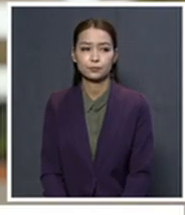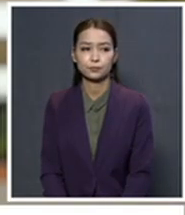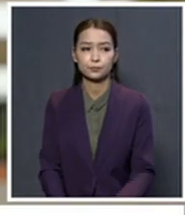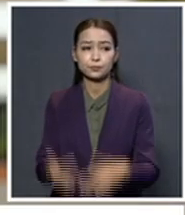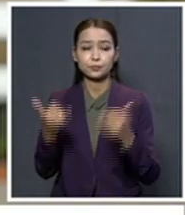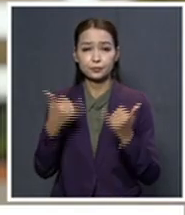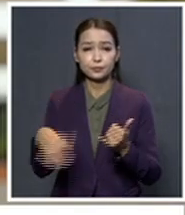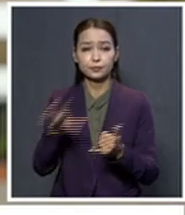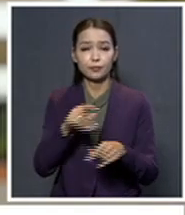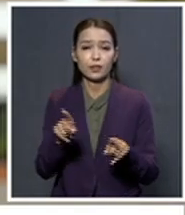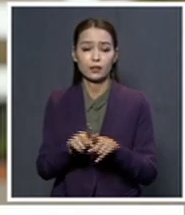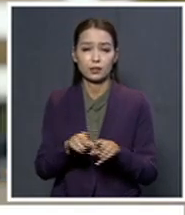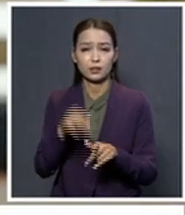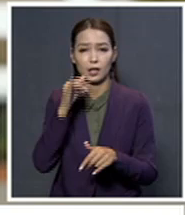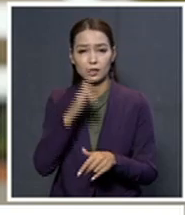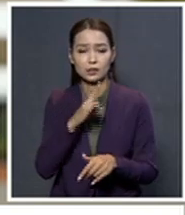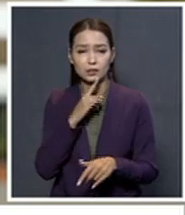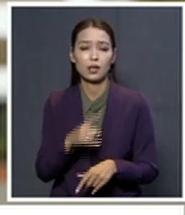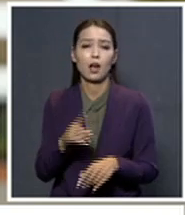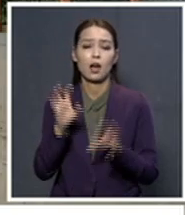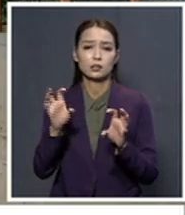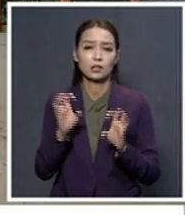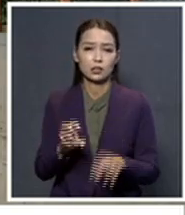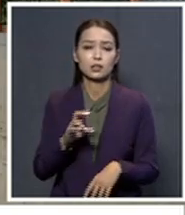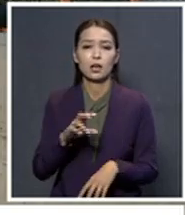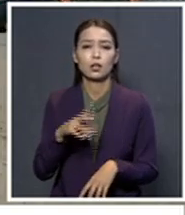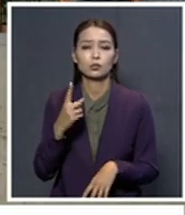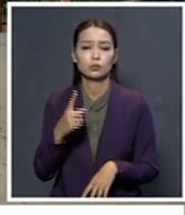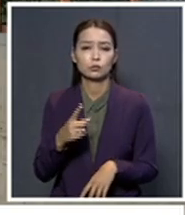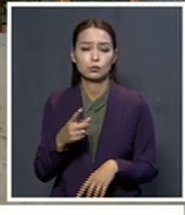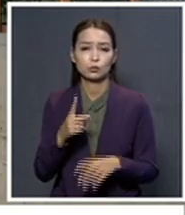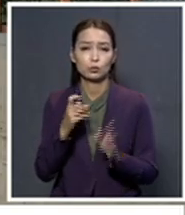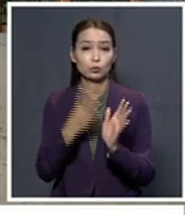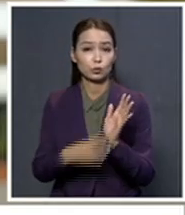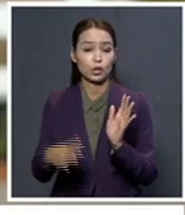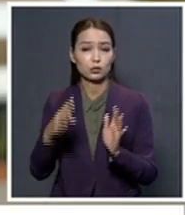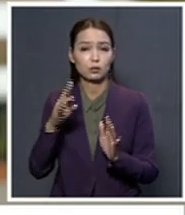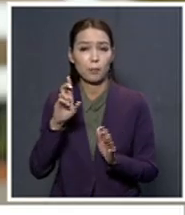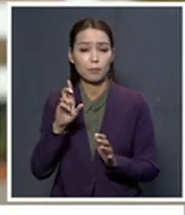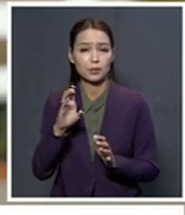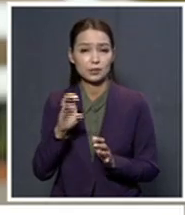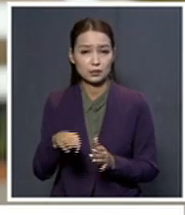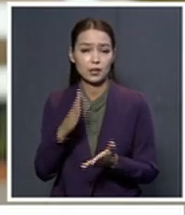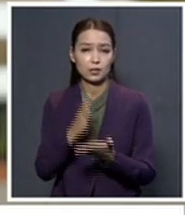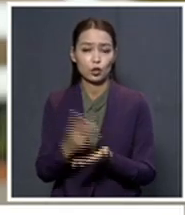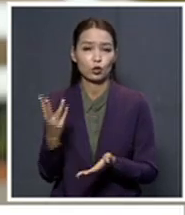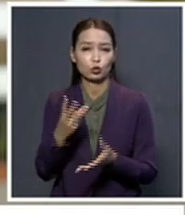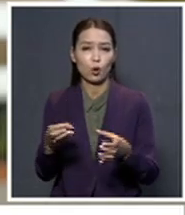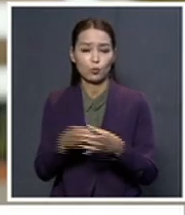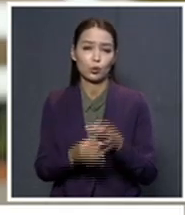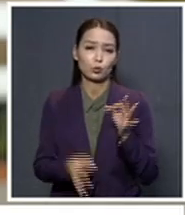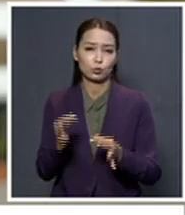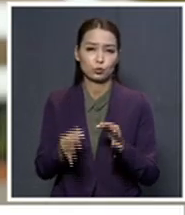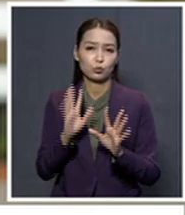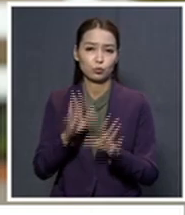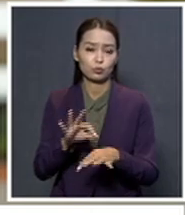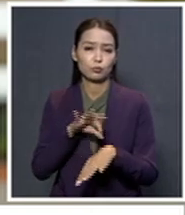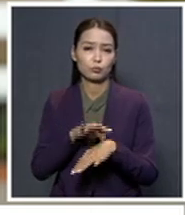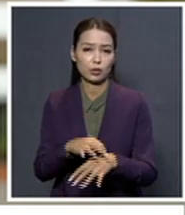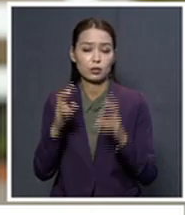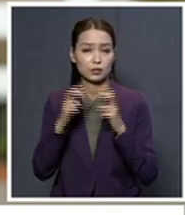жасар әйелге қатысты Қазақстан Республикасы қылмыстық кодексінің 190 бабының 3 бөліміне сәйкес сотқа дейінгі тергеу жұмыстары